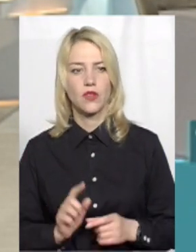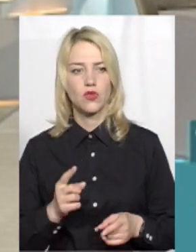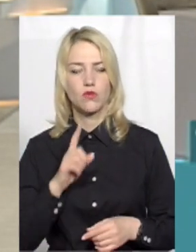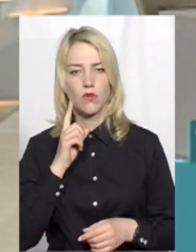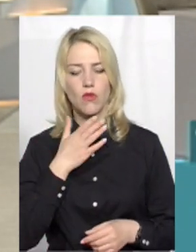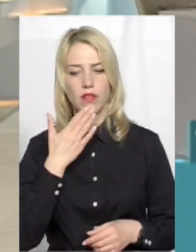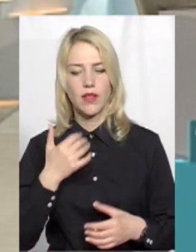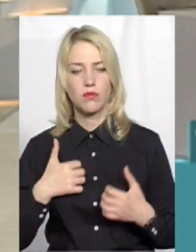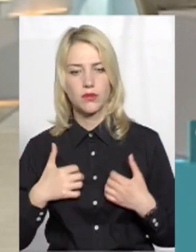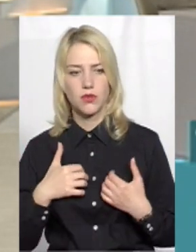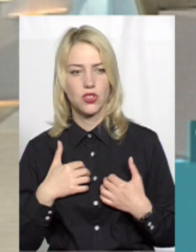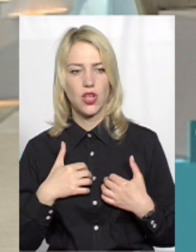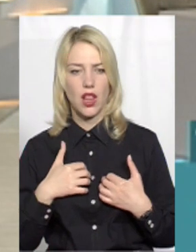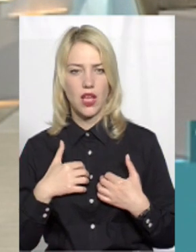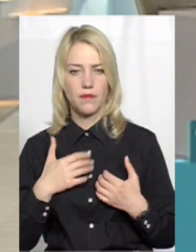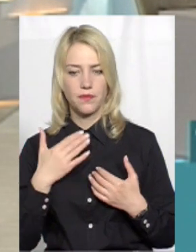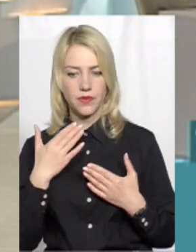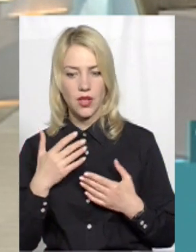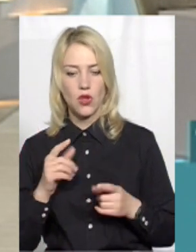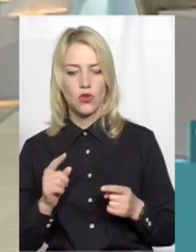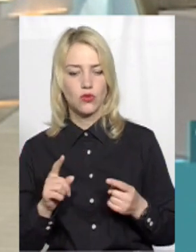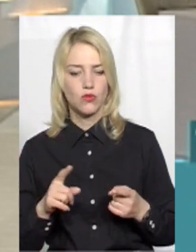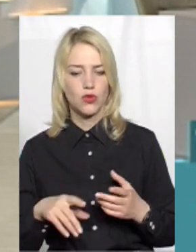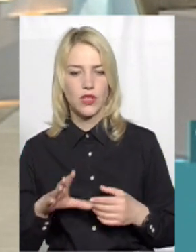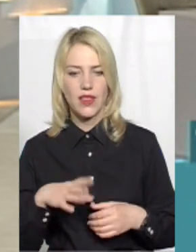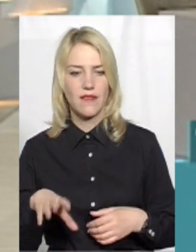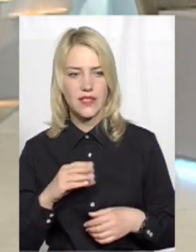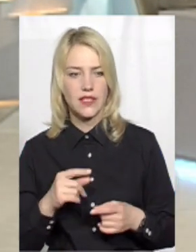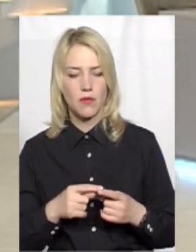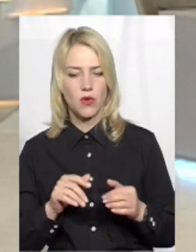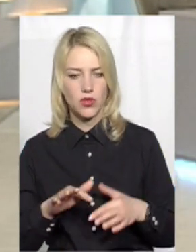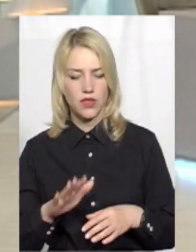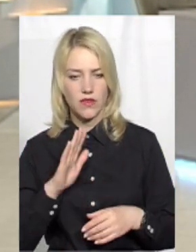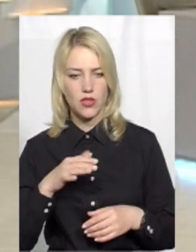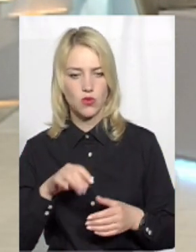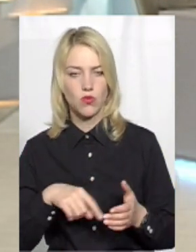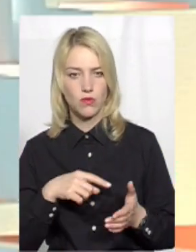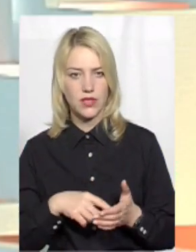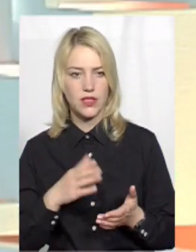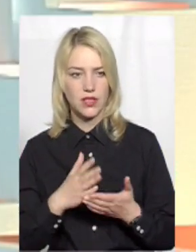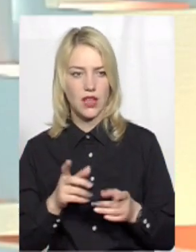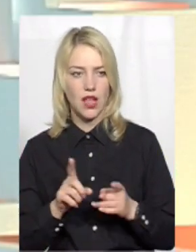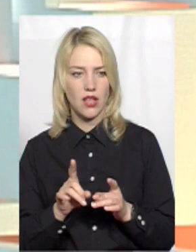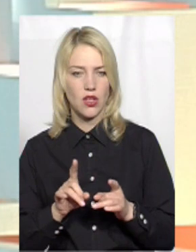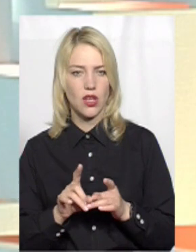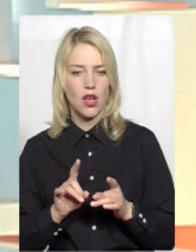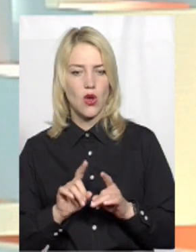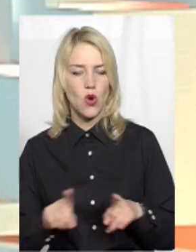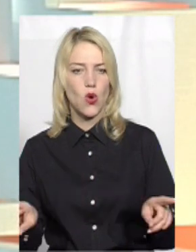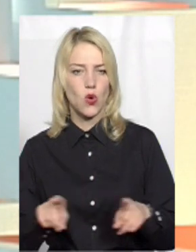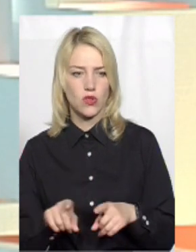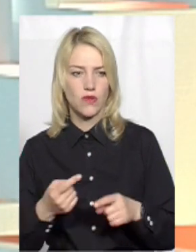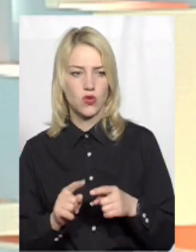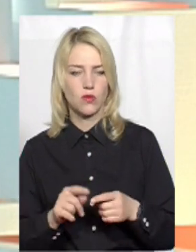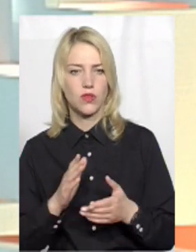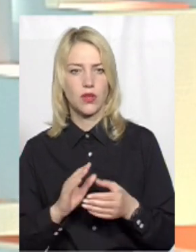не поспішала? Ну, власне, не про всі події в нашому місті взагалі є такий широкий розголос, цьому є трошки проблема.